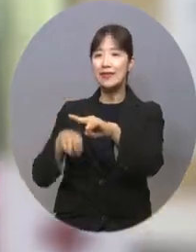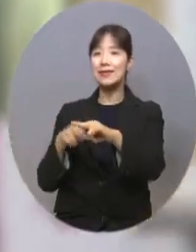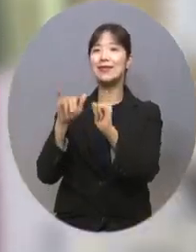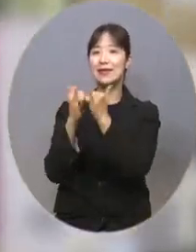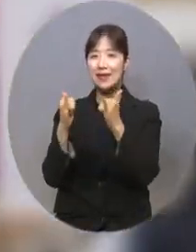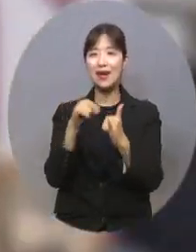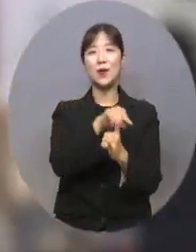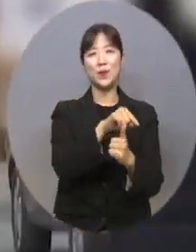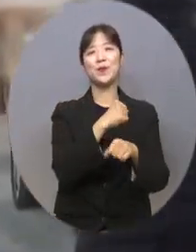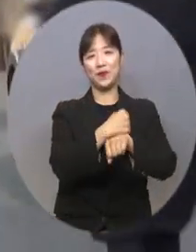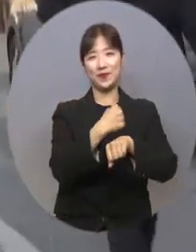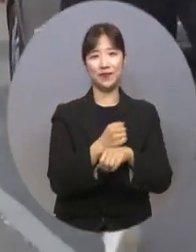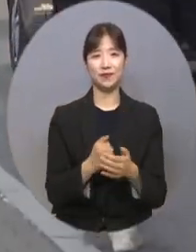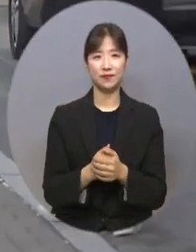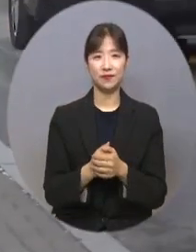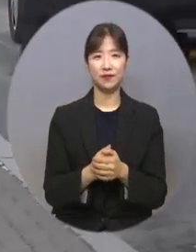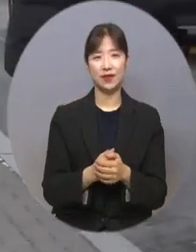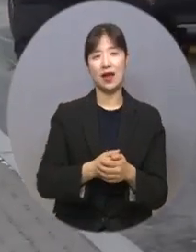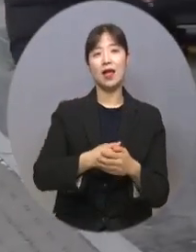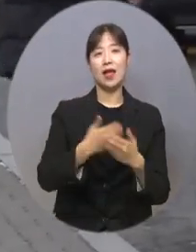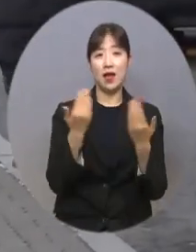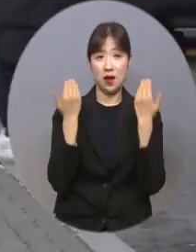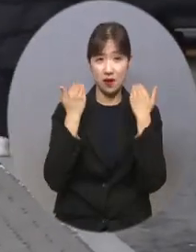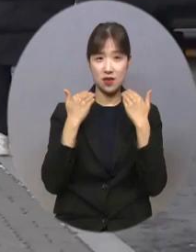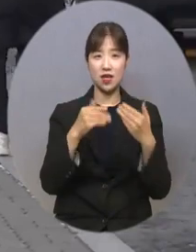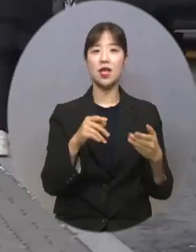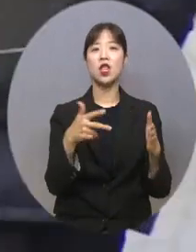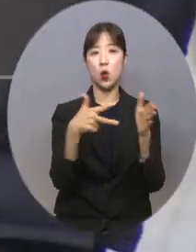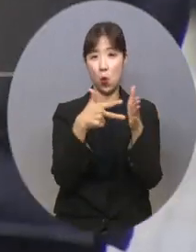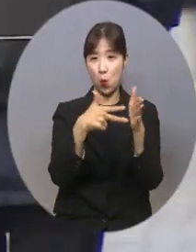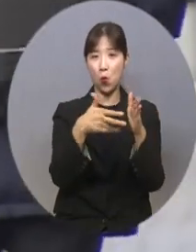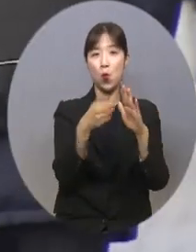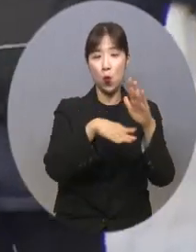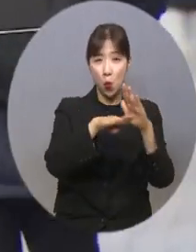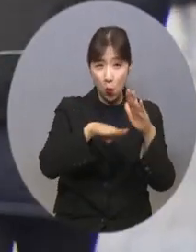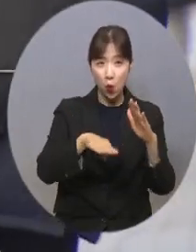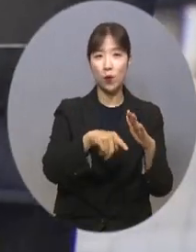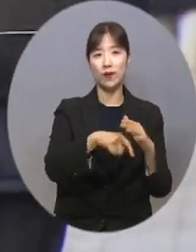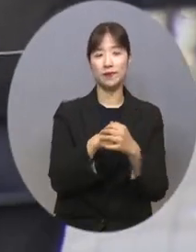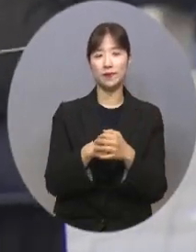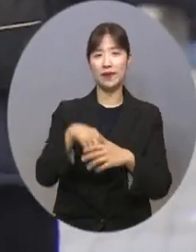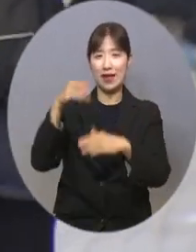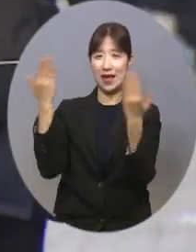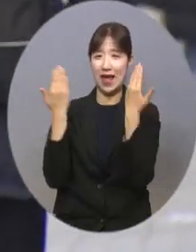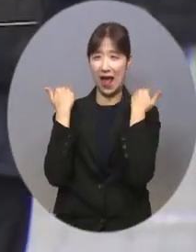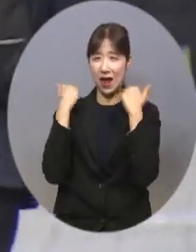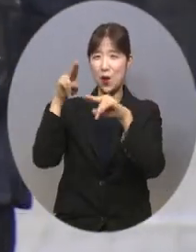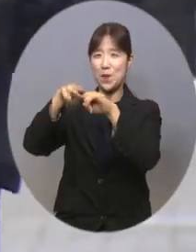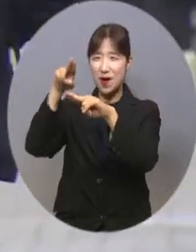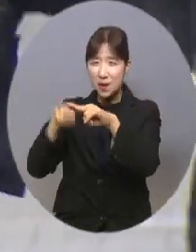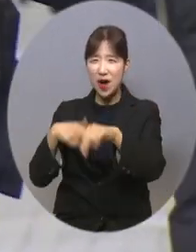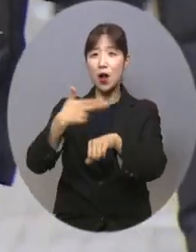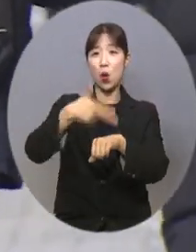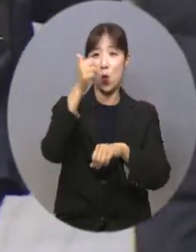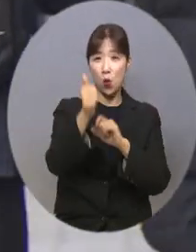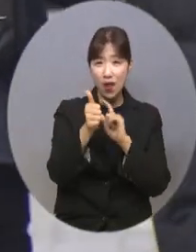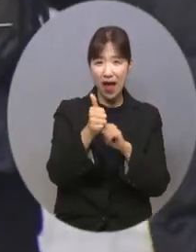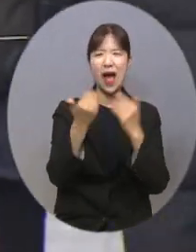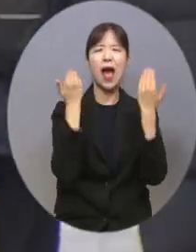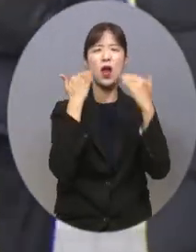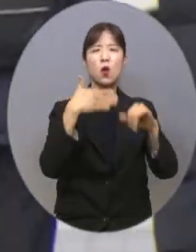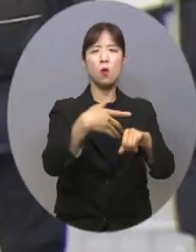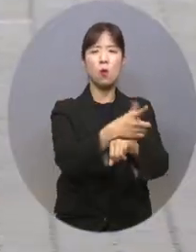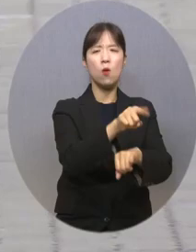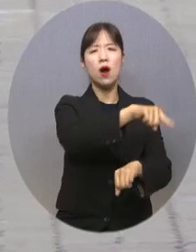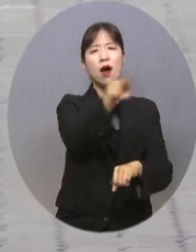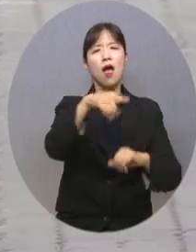한국청소년상담복지개발원 과 사립학교 교직원 연금 공단 은 토지 교사가 학교 밖 청소년의 학업 진로 개발 멘토링